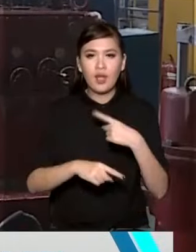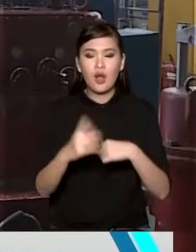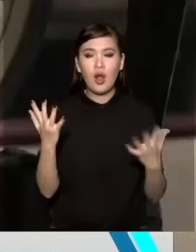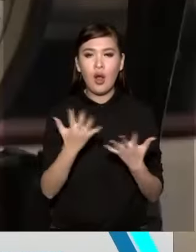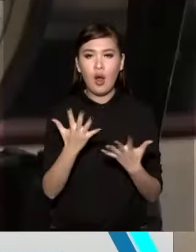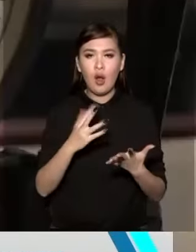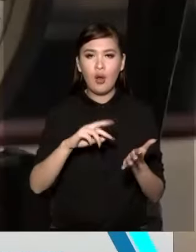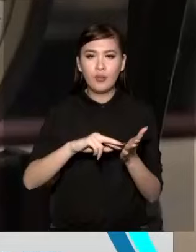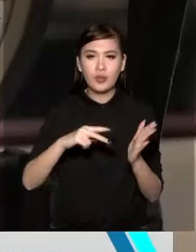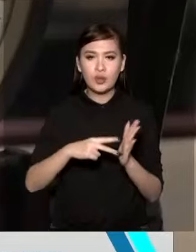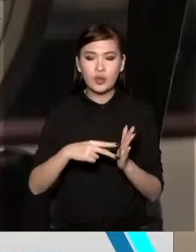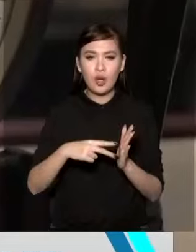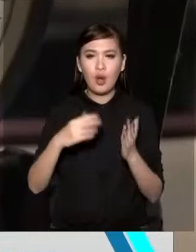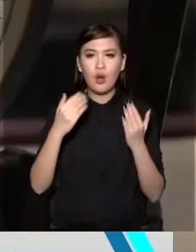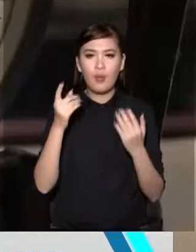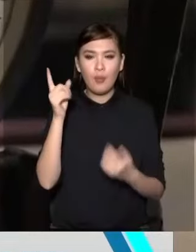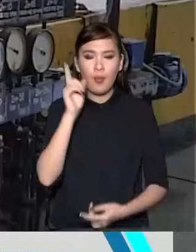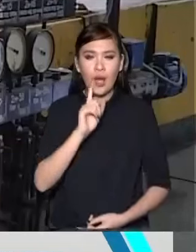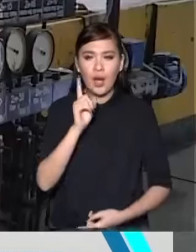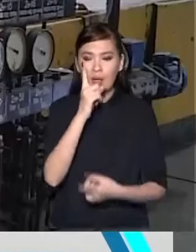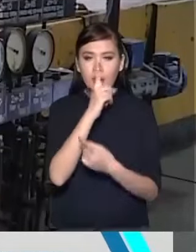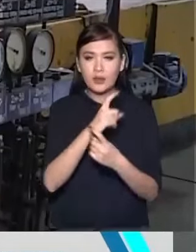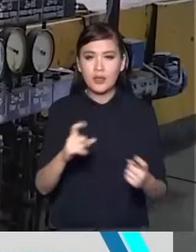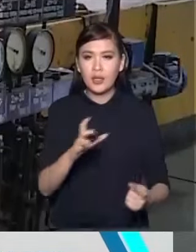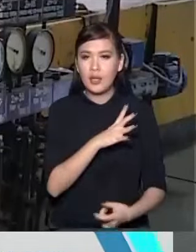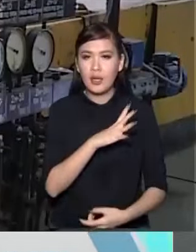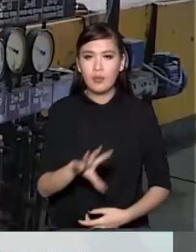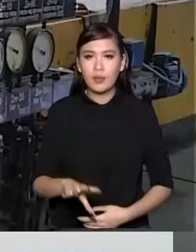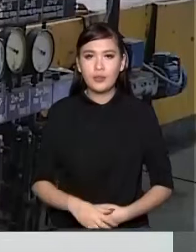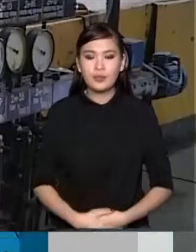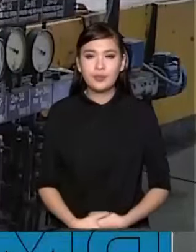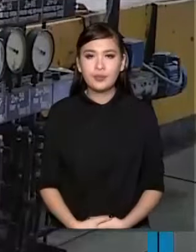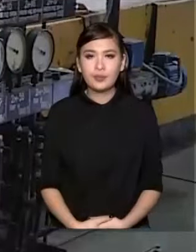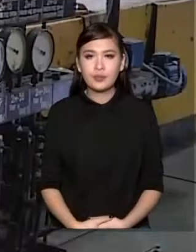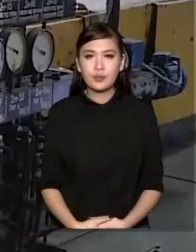именно объектах идет речь, пока не сообщается.